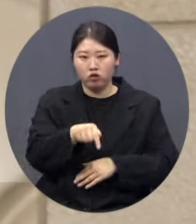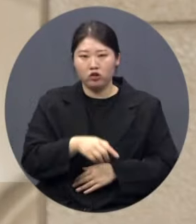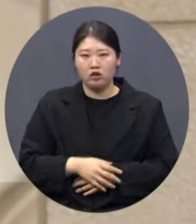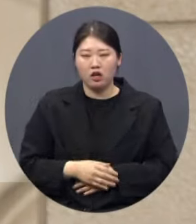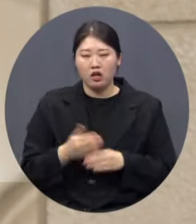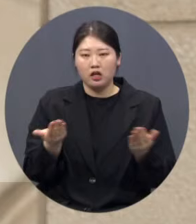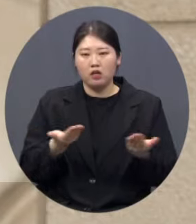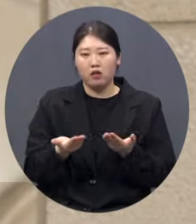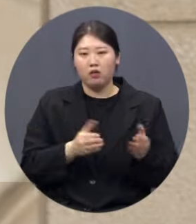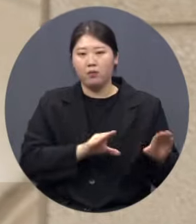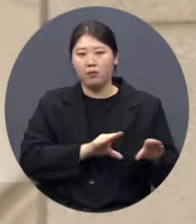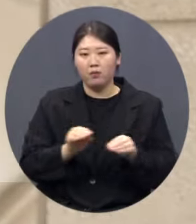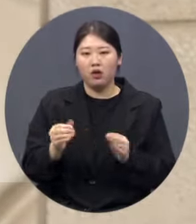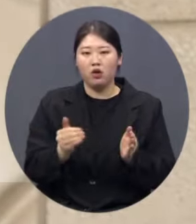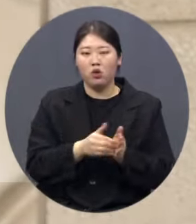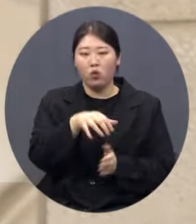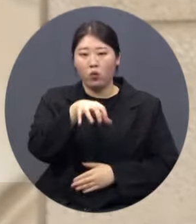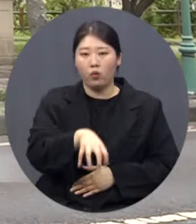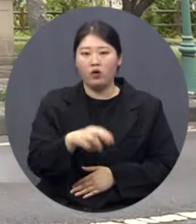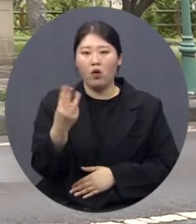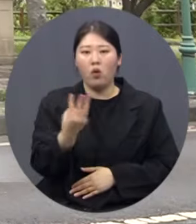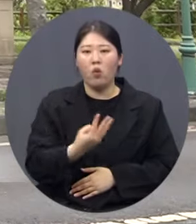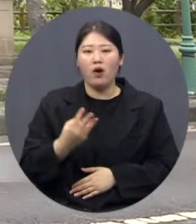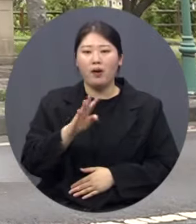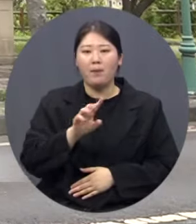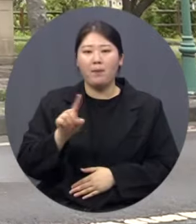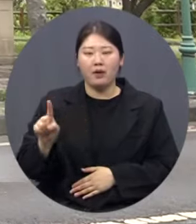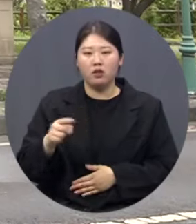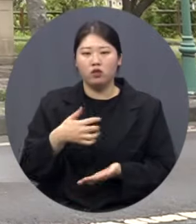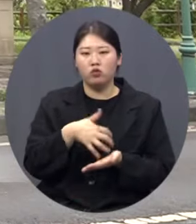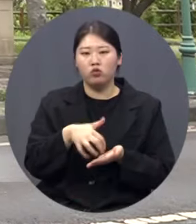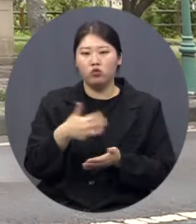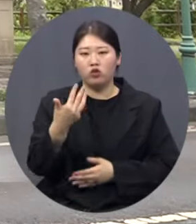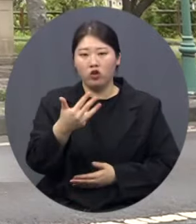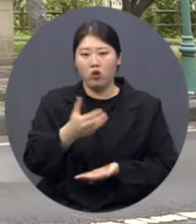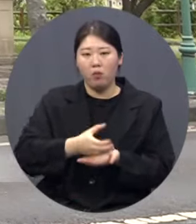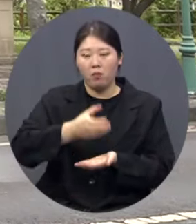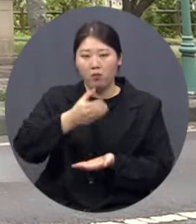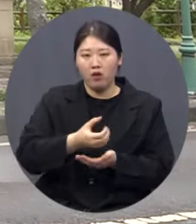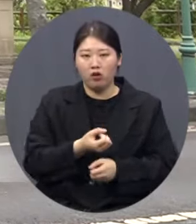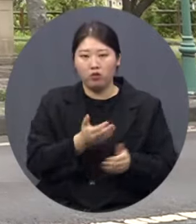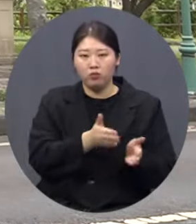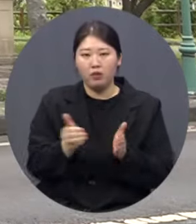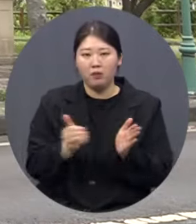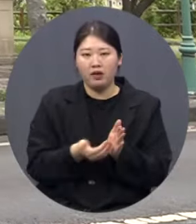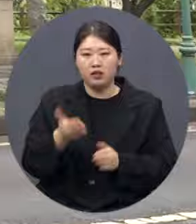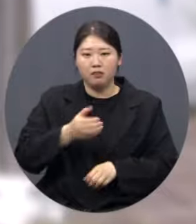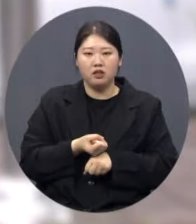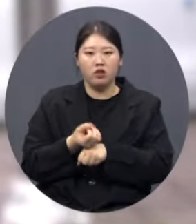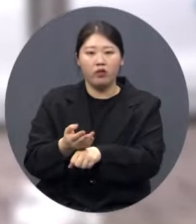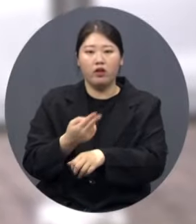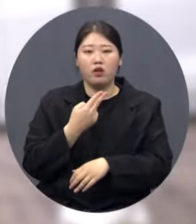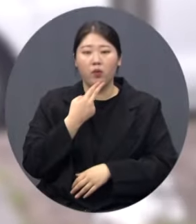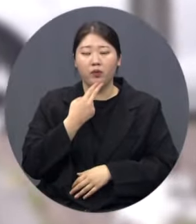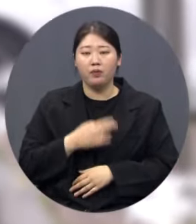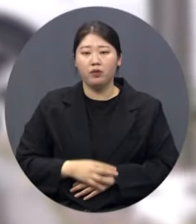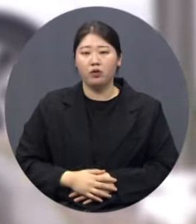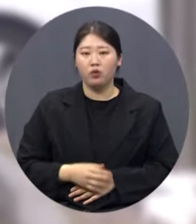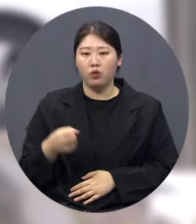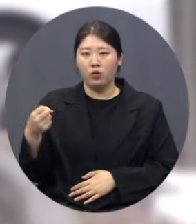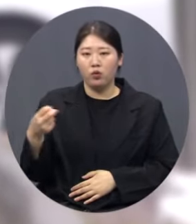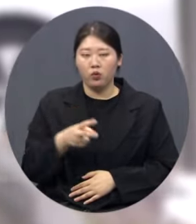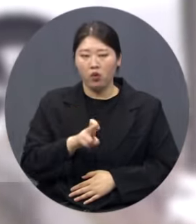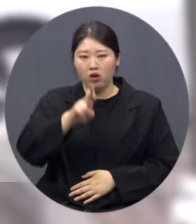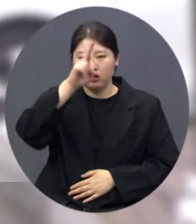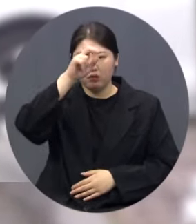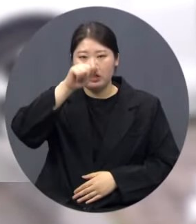중단된 와인바에서 100만 원어치의 와인 여덟 병이 준비됐지 전달되지는 않았습니다 또 점심 시간에